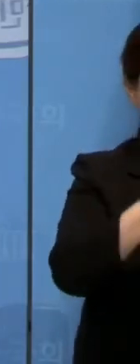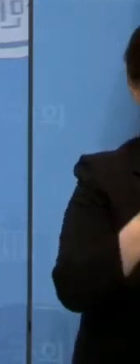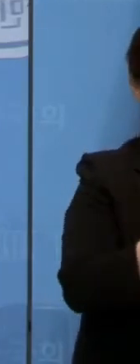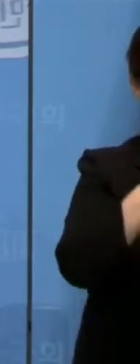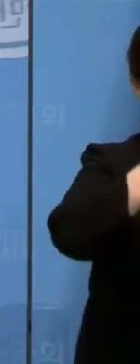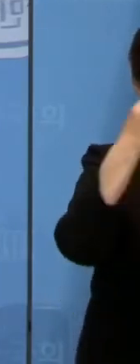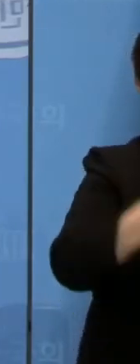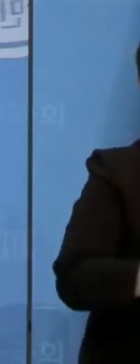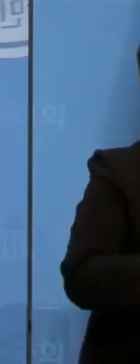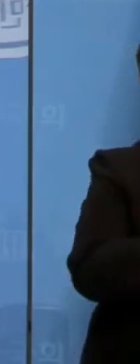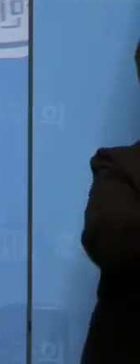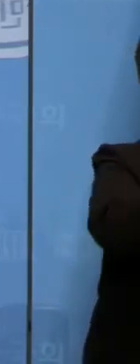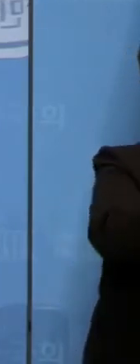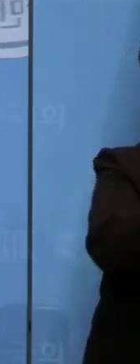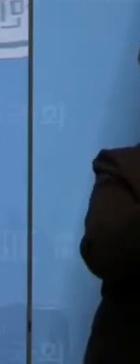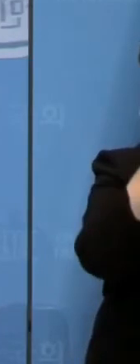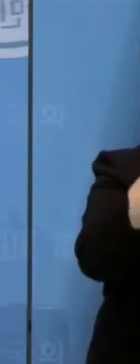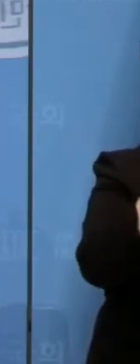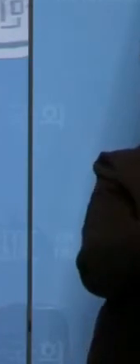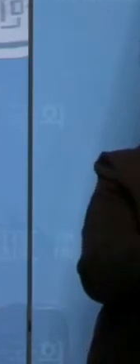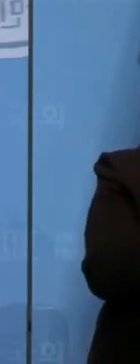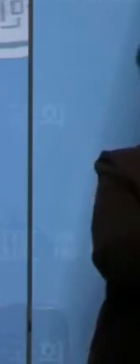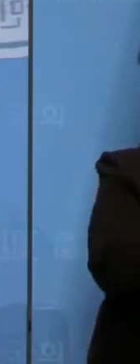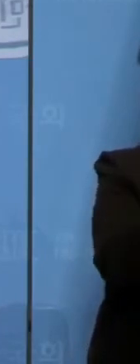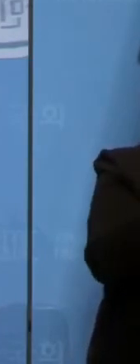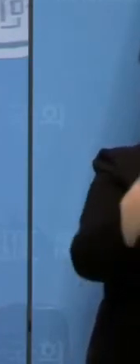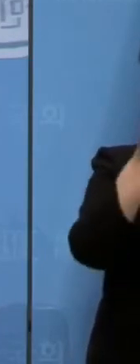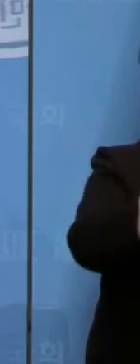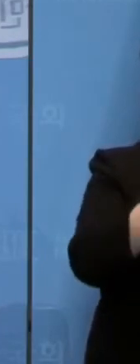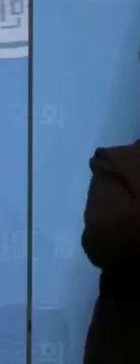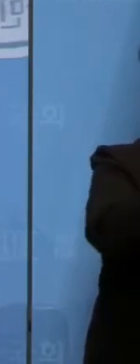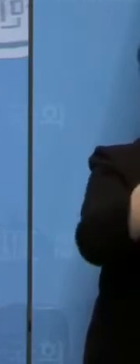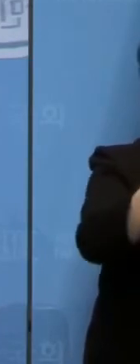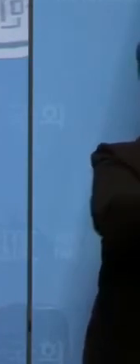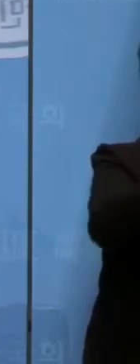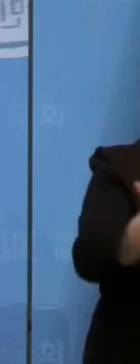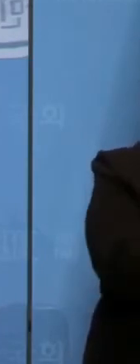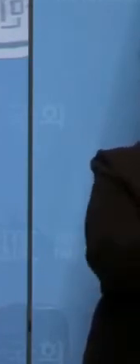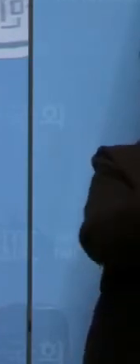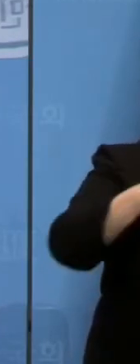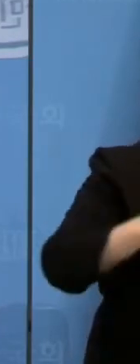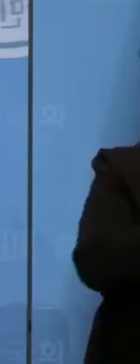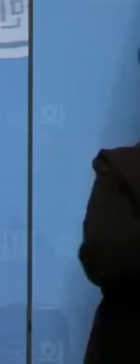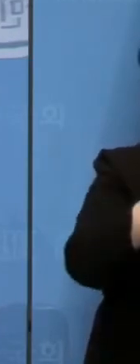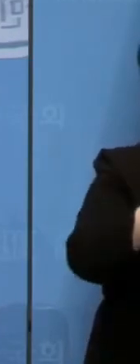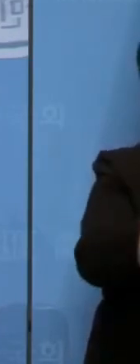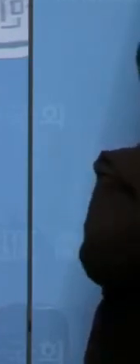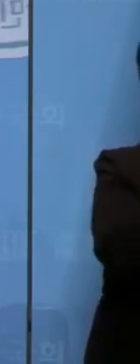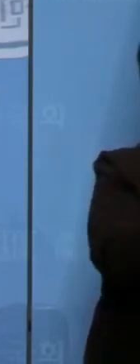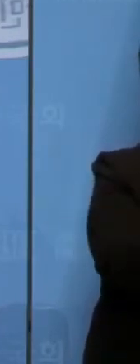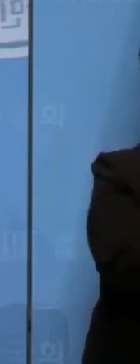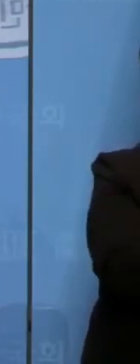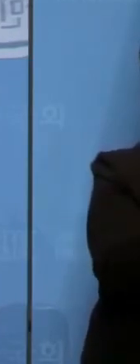프랑스 전력공사는 1조 7천억에 달하는 미얀마 댐공사 추진을 중단하기로 결정했고